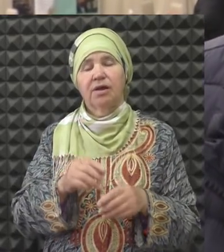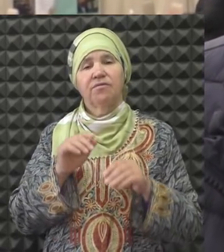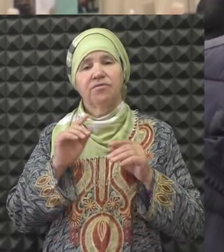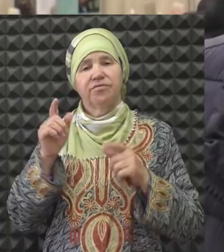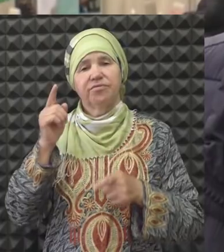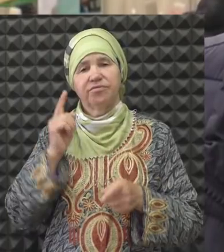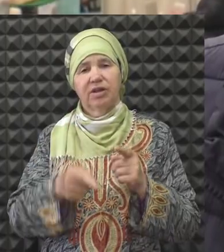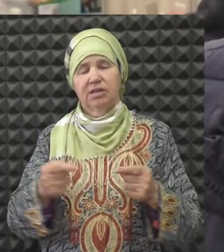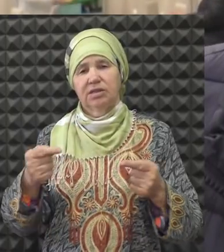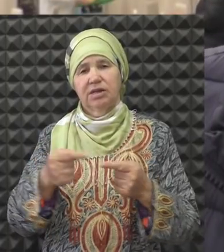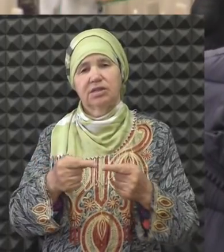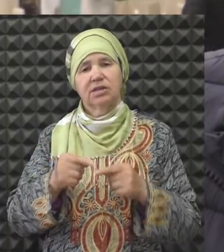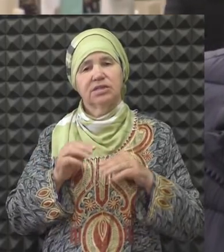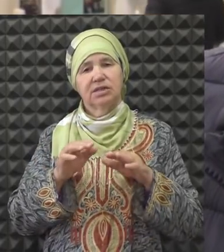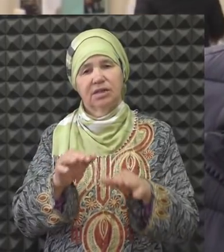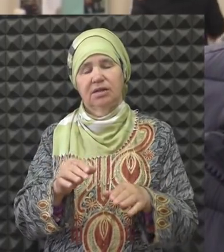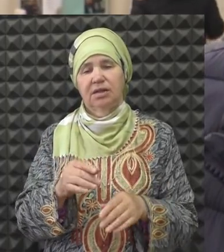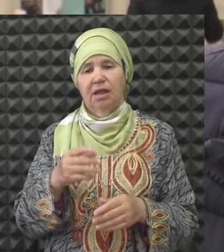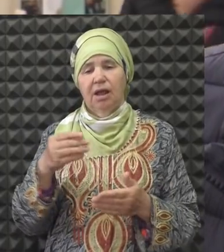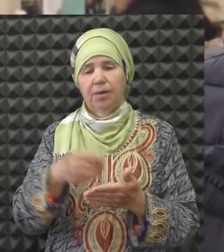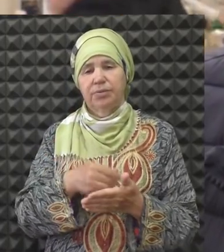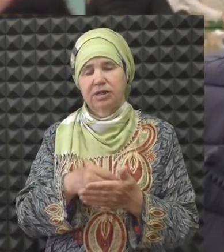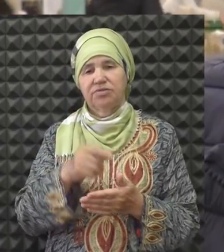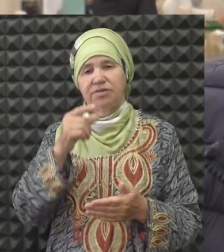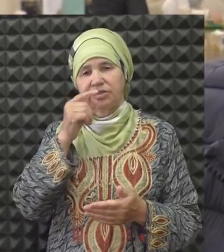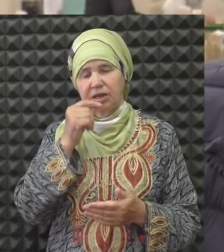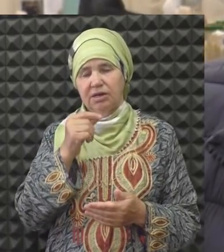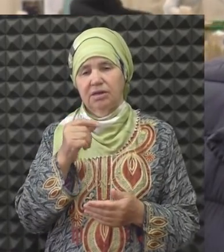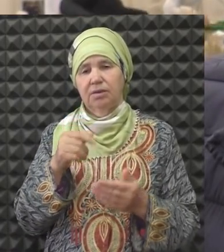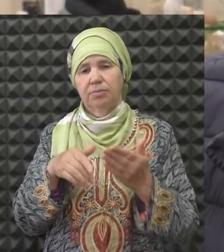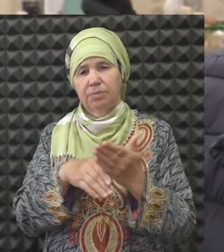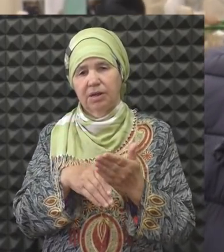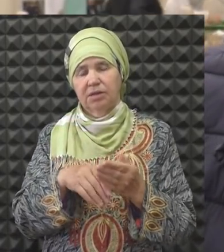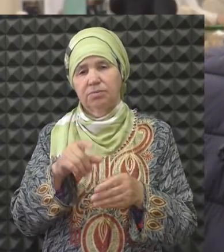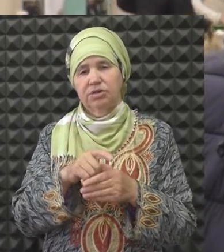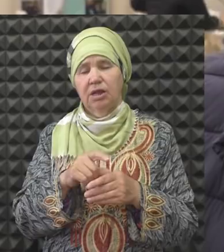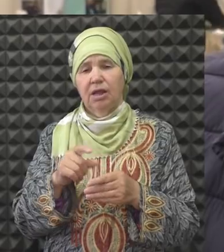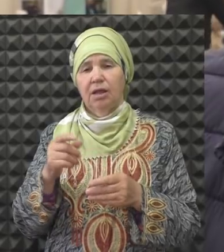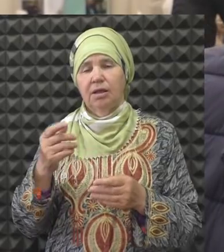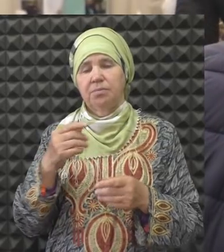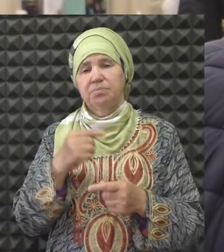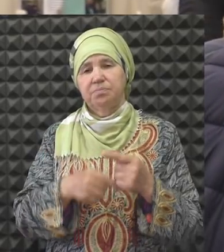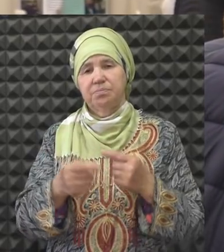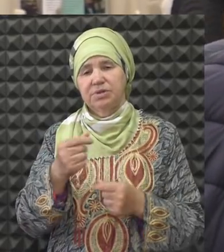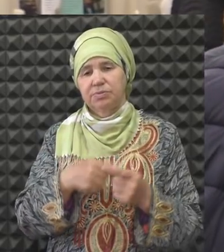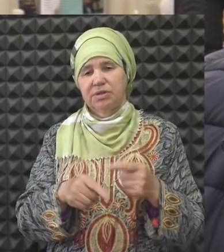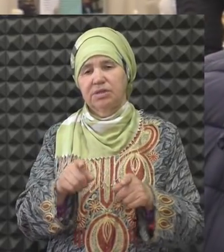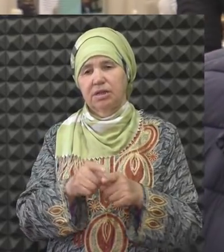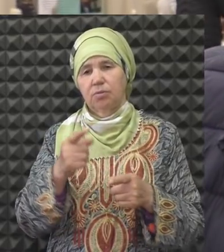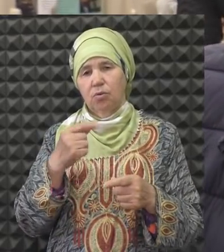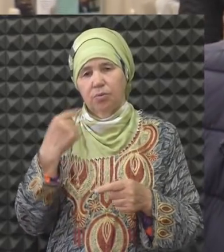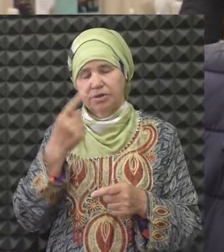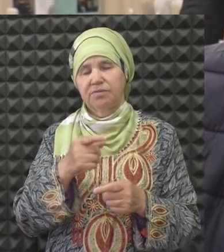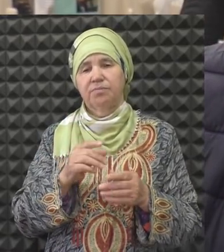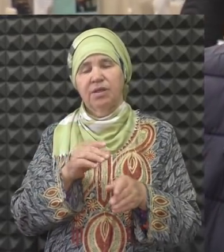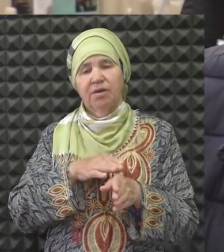в конкретных делах. Я думаю, что вот организуя ифтары, оплачивая ифтары, мудрые предприниматели, бизнесмены, они